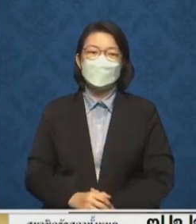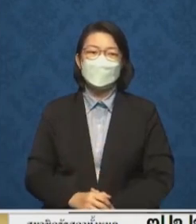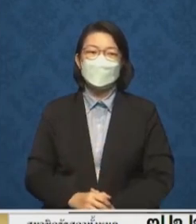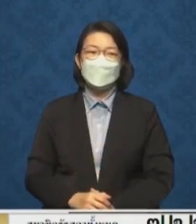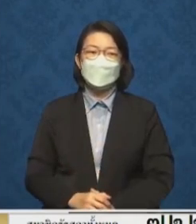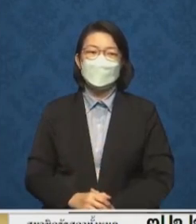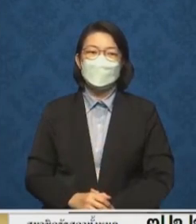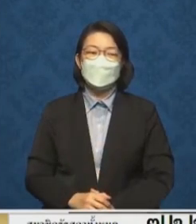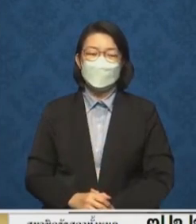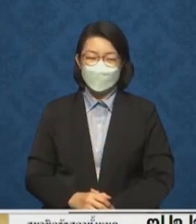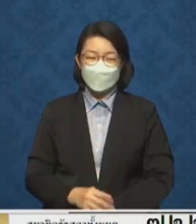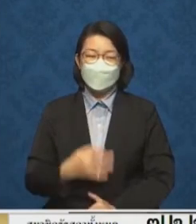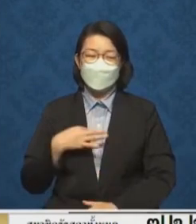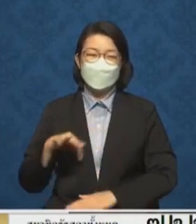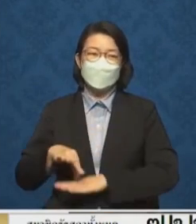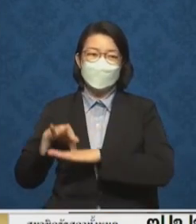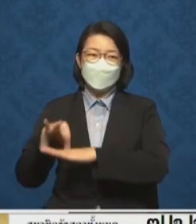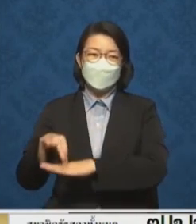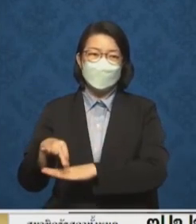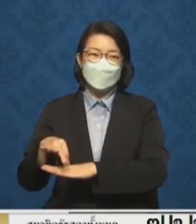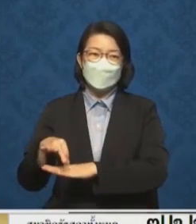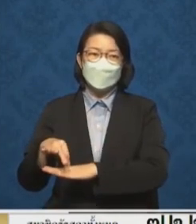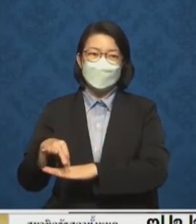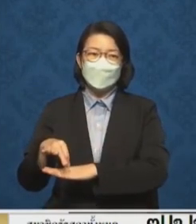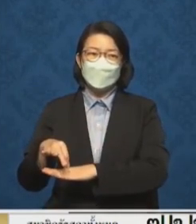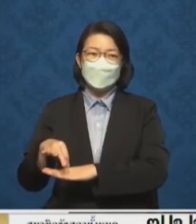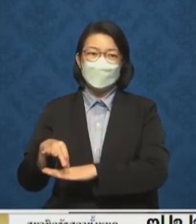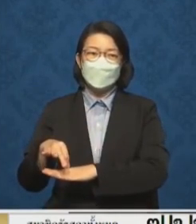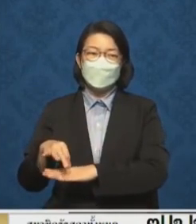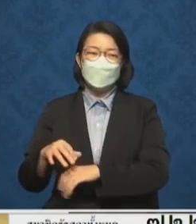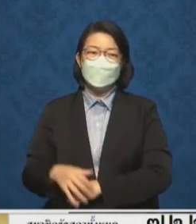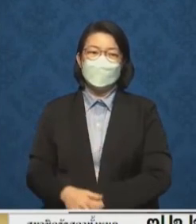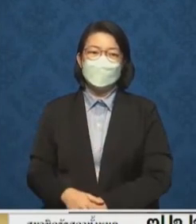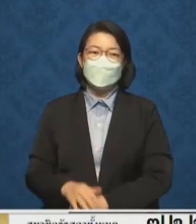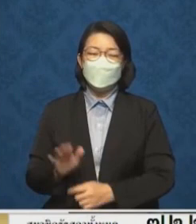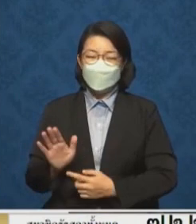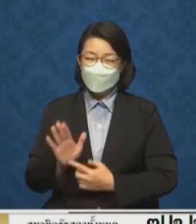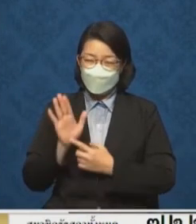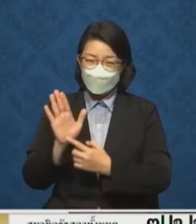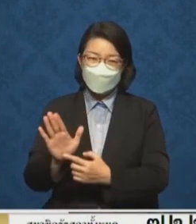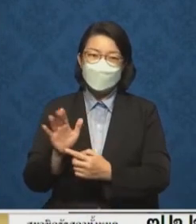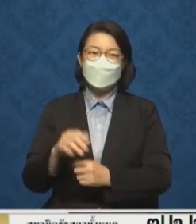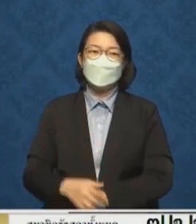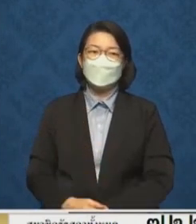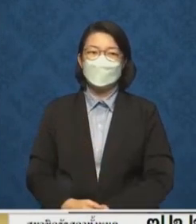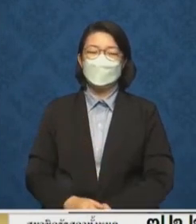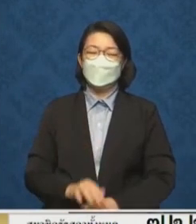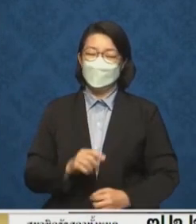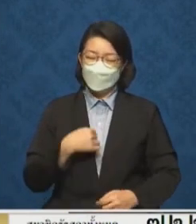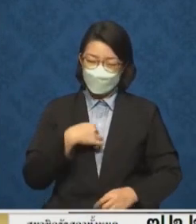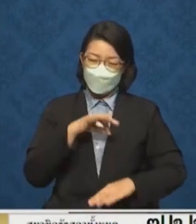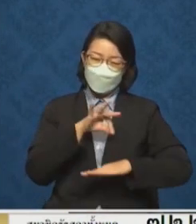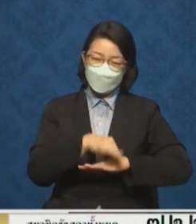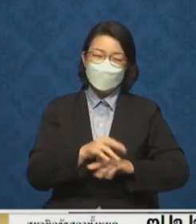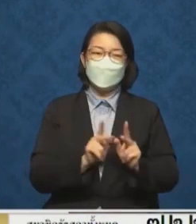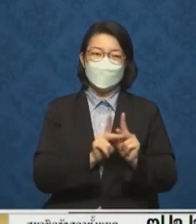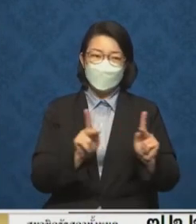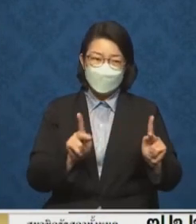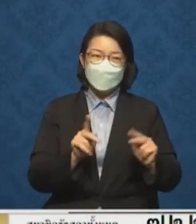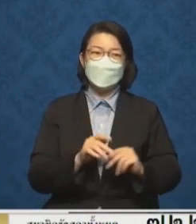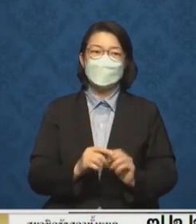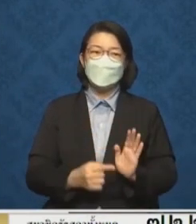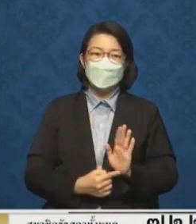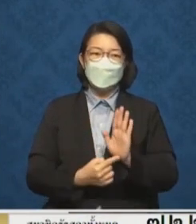2564ทั้งในฐานะของผู้เสนอและทั้งในฐานะของกรรมาธิการใน